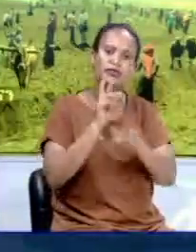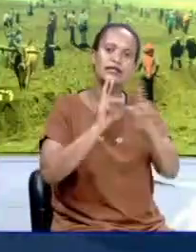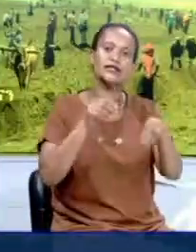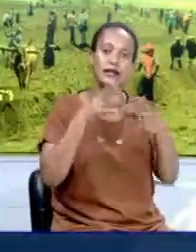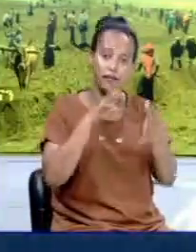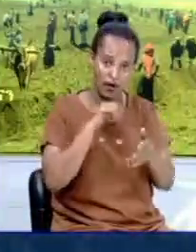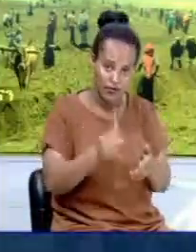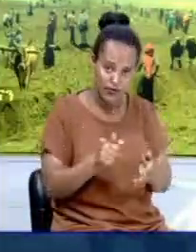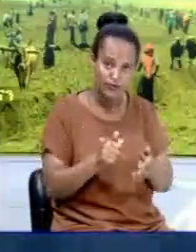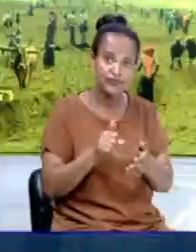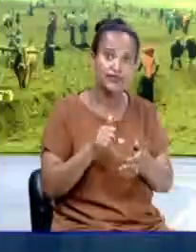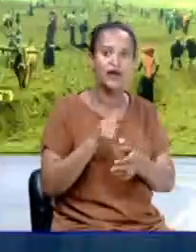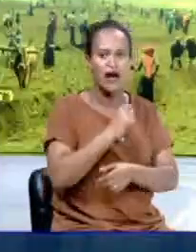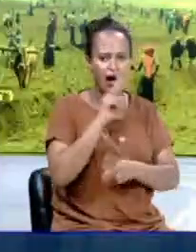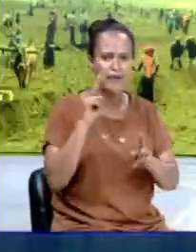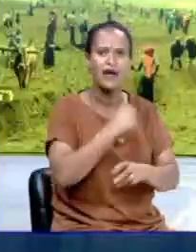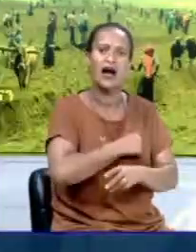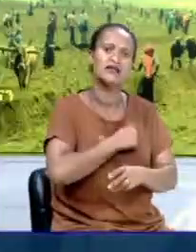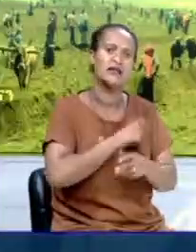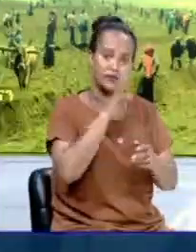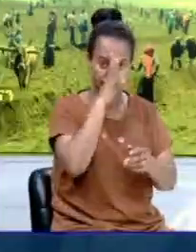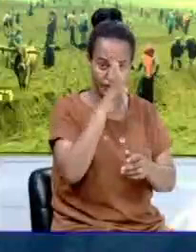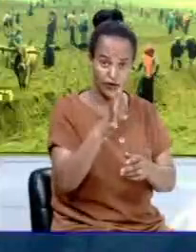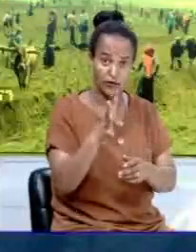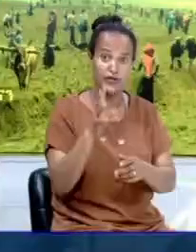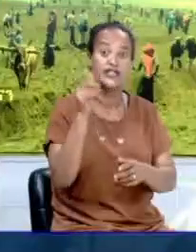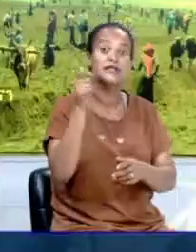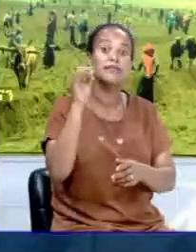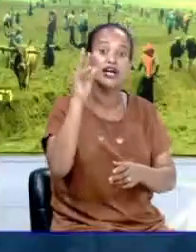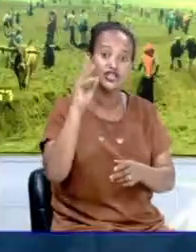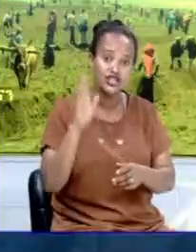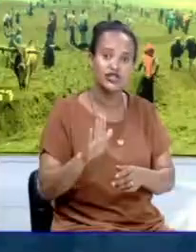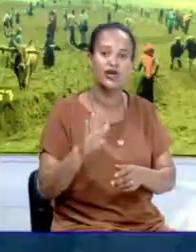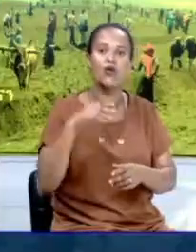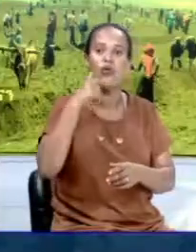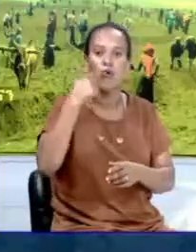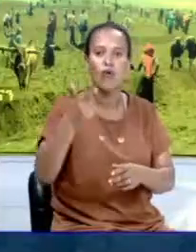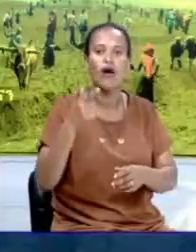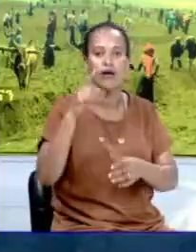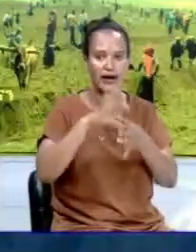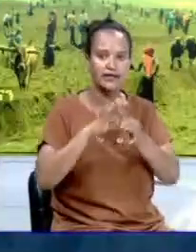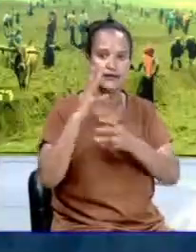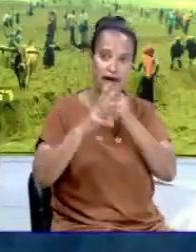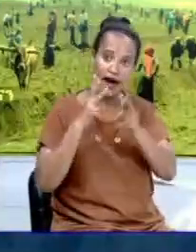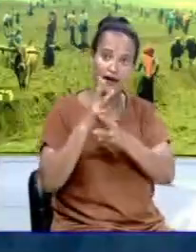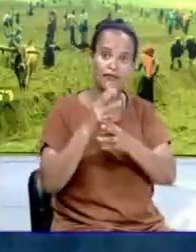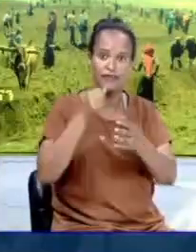ዘይምሃቡ ኣብ ሓዘን ከም ዝፈጠረሎም ብስፓኒሽ ቋንቋ ንማሕበረሰብ ዓለም ኣብ ፀሓፍዎ